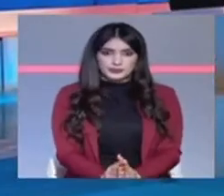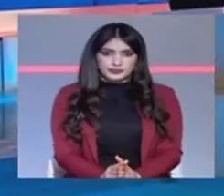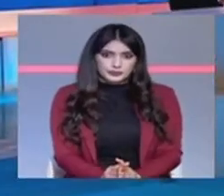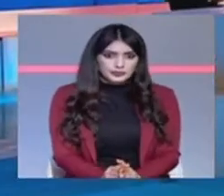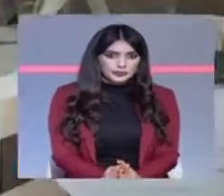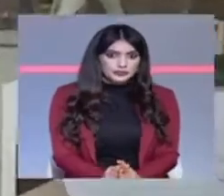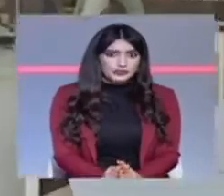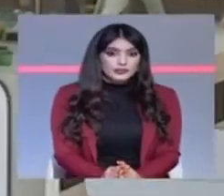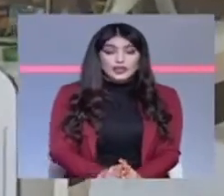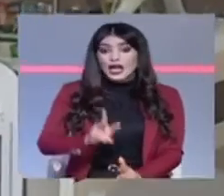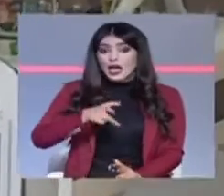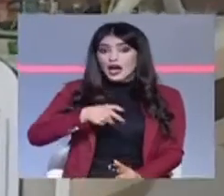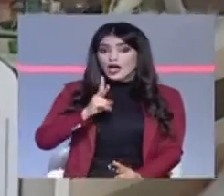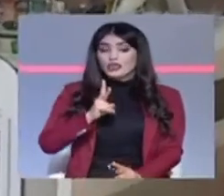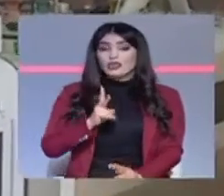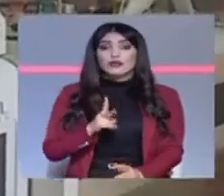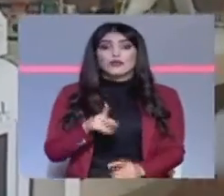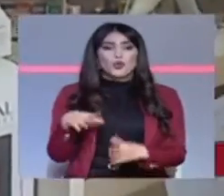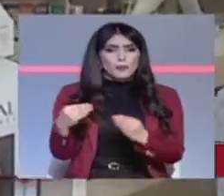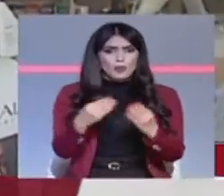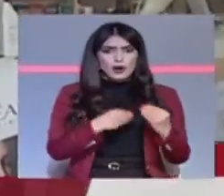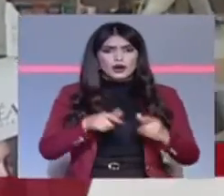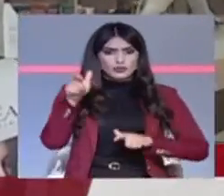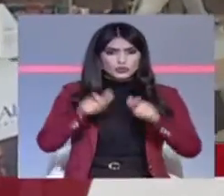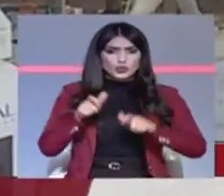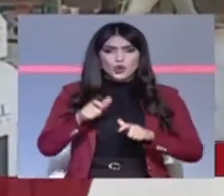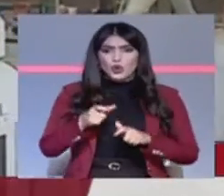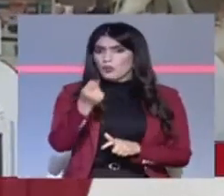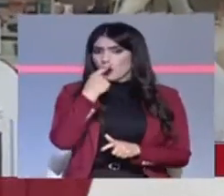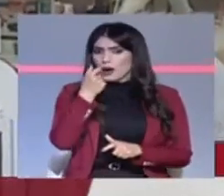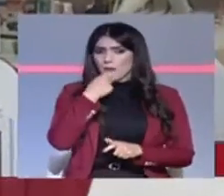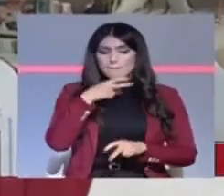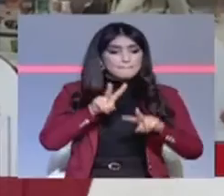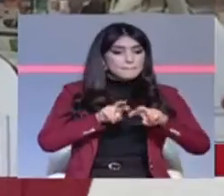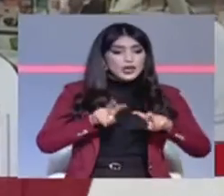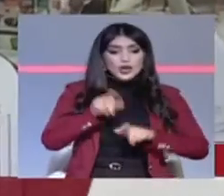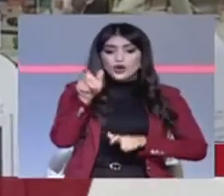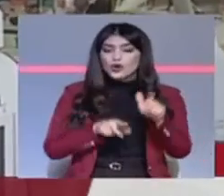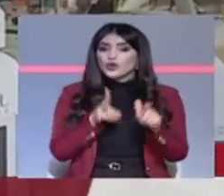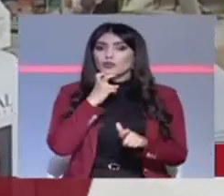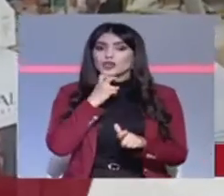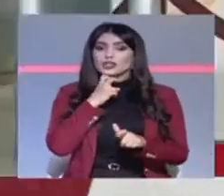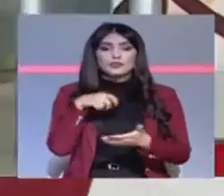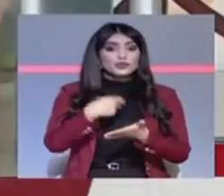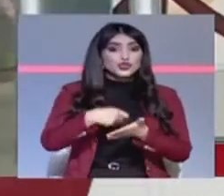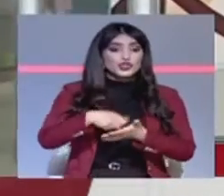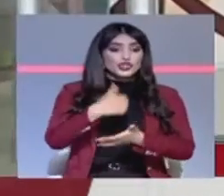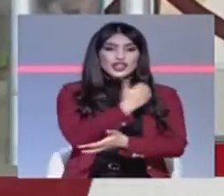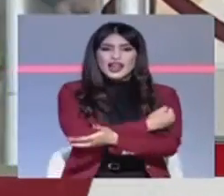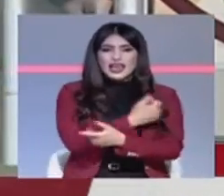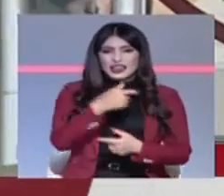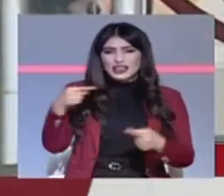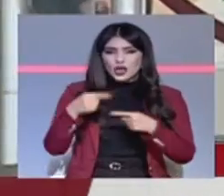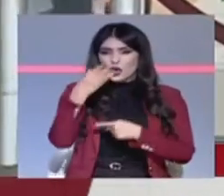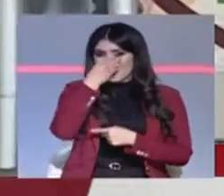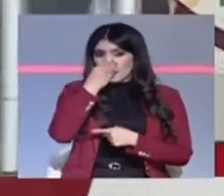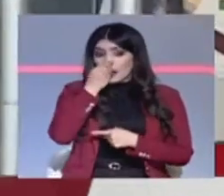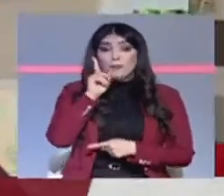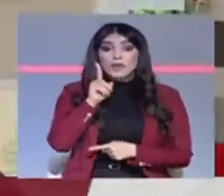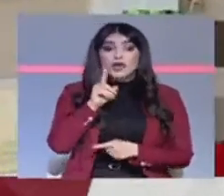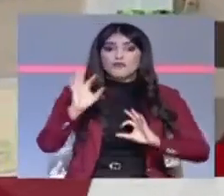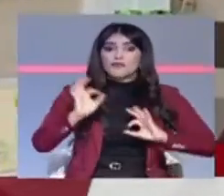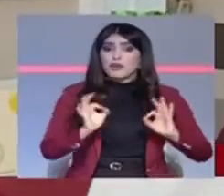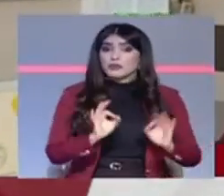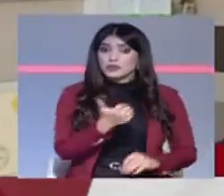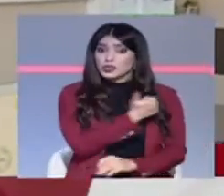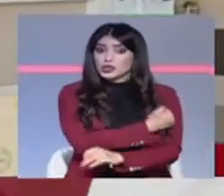لاكثر من مره وفي عدد كبير من السيدات بحث هذا المواطن عن تلقيها النسبه الموسميه لكن دون جدوى